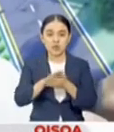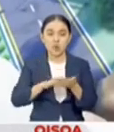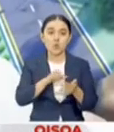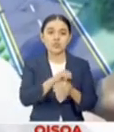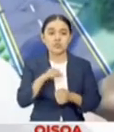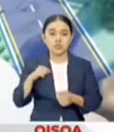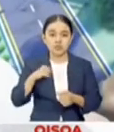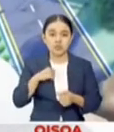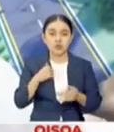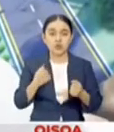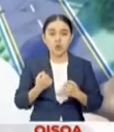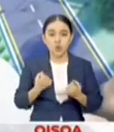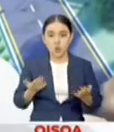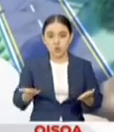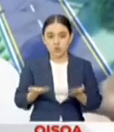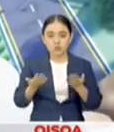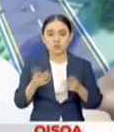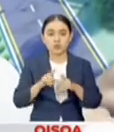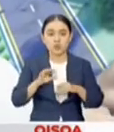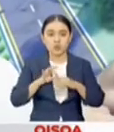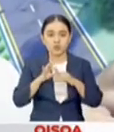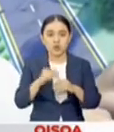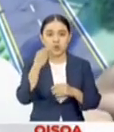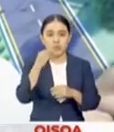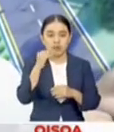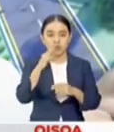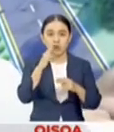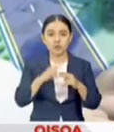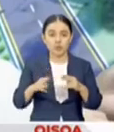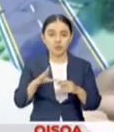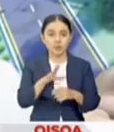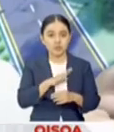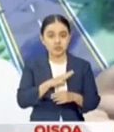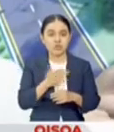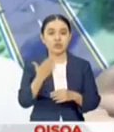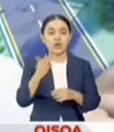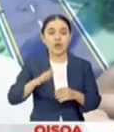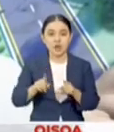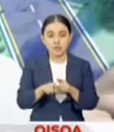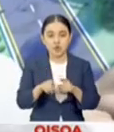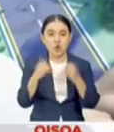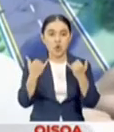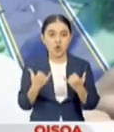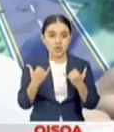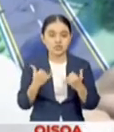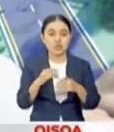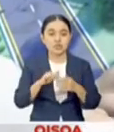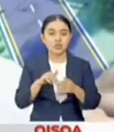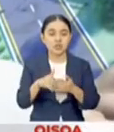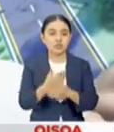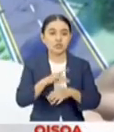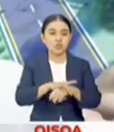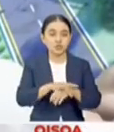özünü kotaruvchanlik yoki bo'lmasam o'tkazuvchanlik qobiliyatini yo'qotib borgan. Hamda hozirgi yangi